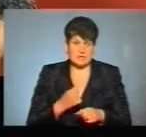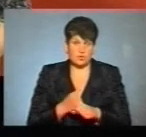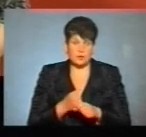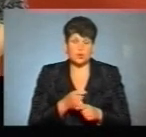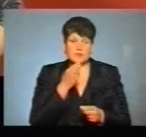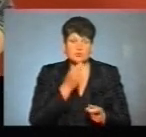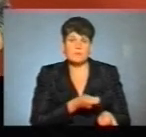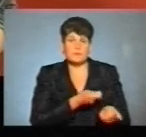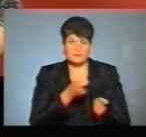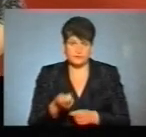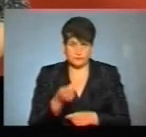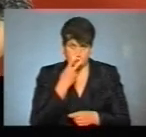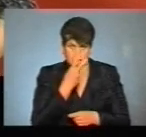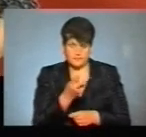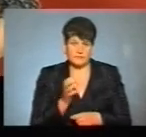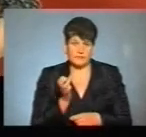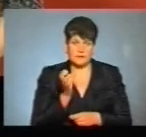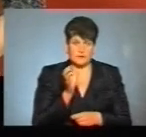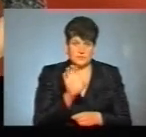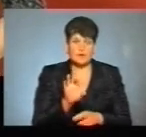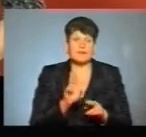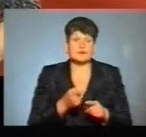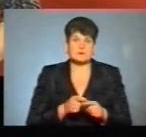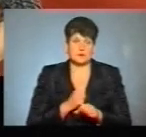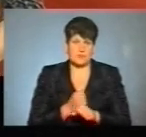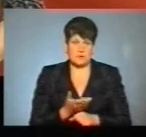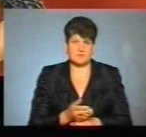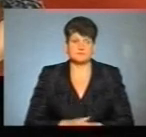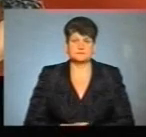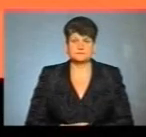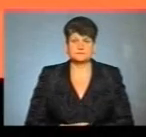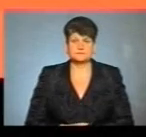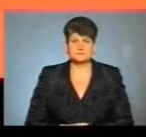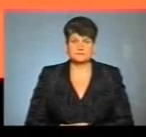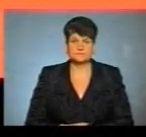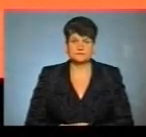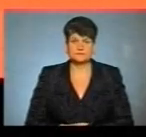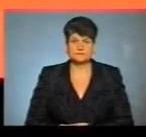їжу доставляють. Я пропоную зараз переглянути у відеоматеріалі, як це відбувається.